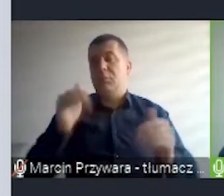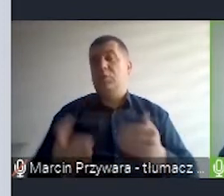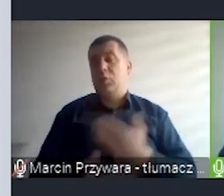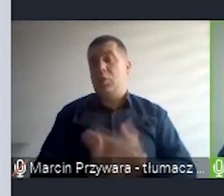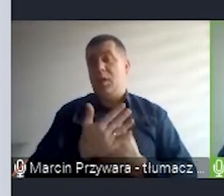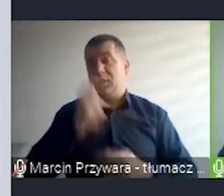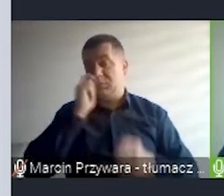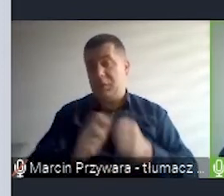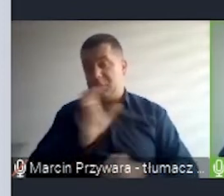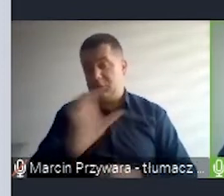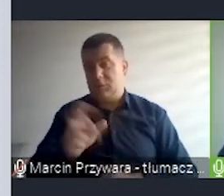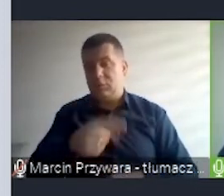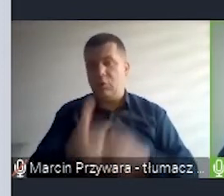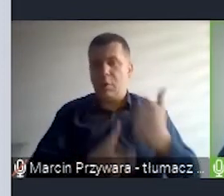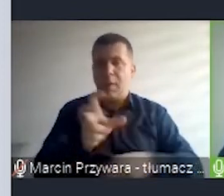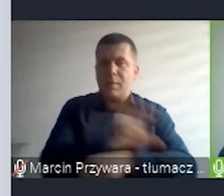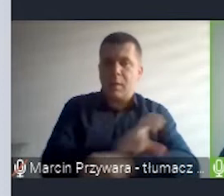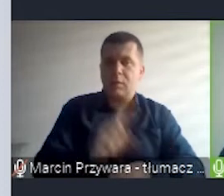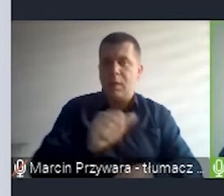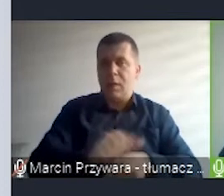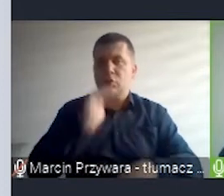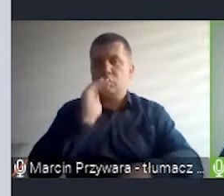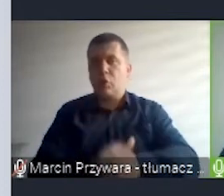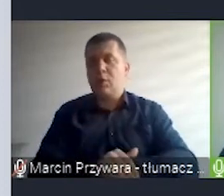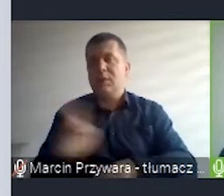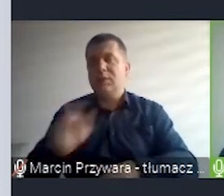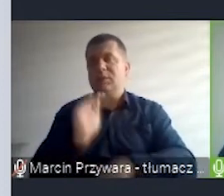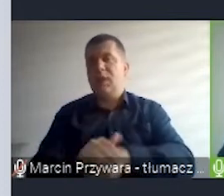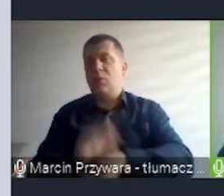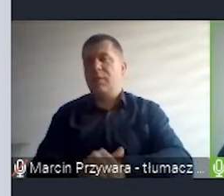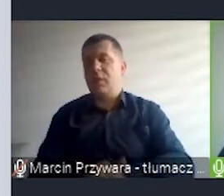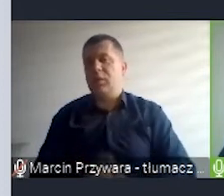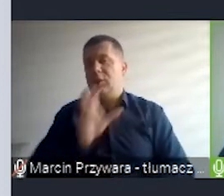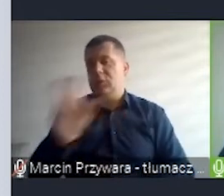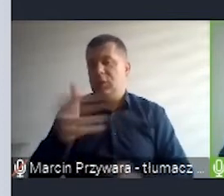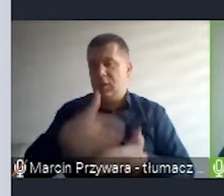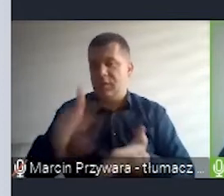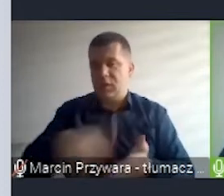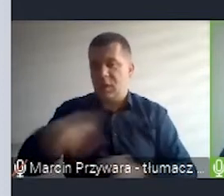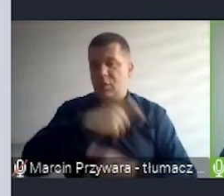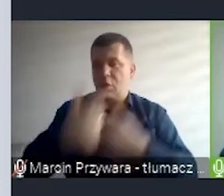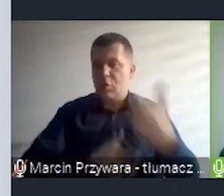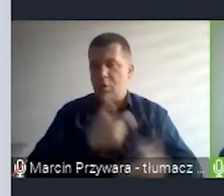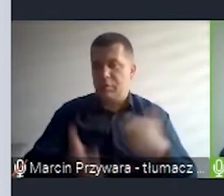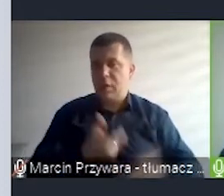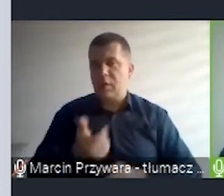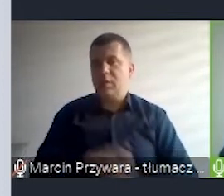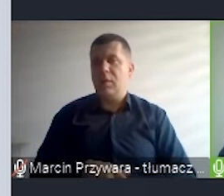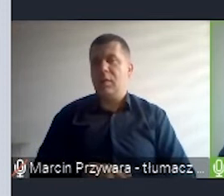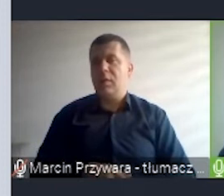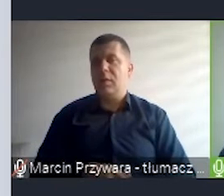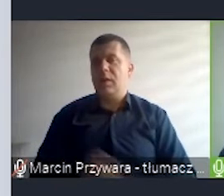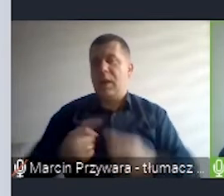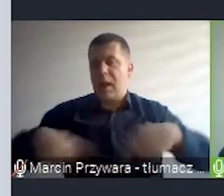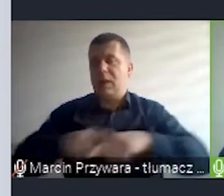że sprawdzi, czy zastosowana technologia jest zgodna z zamówieniem. Czyli czy wydatki, które zostały poniesione na